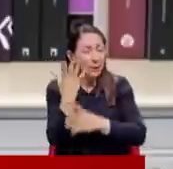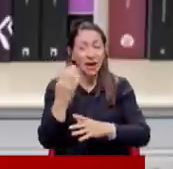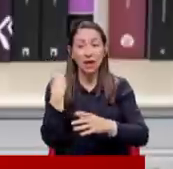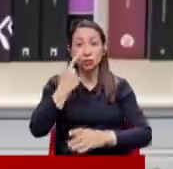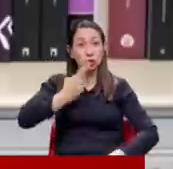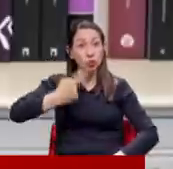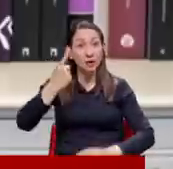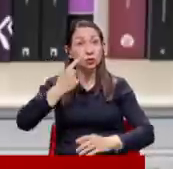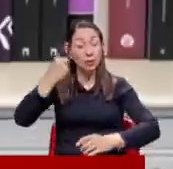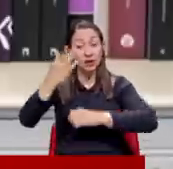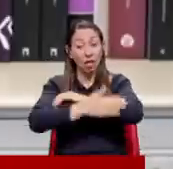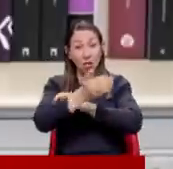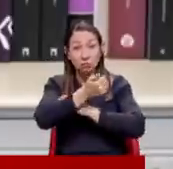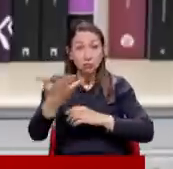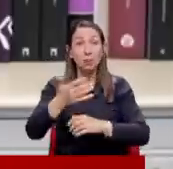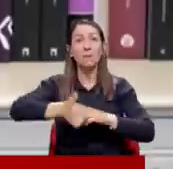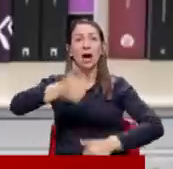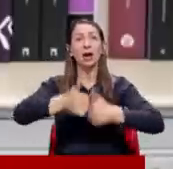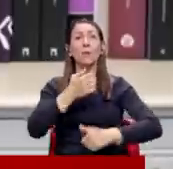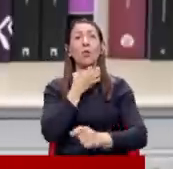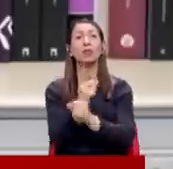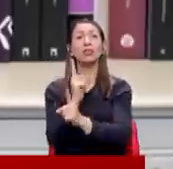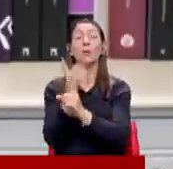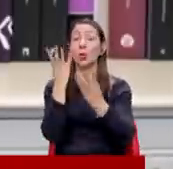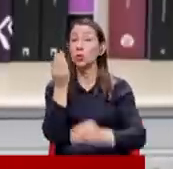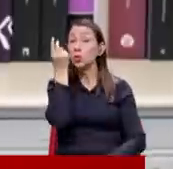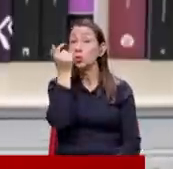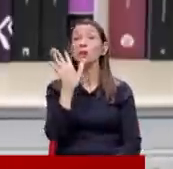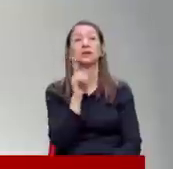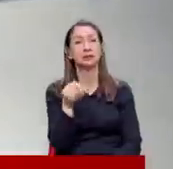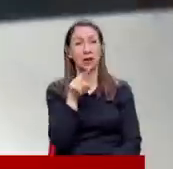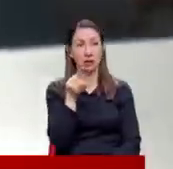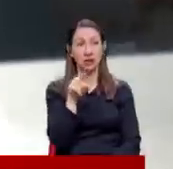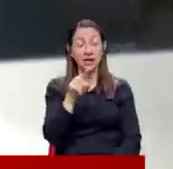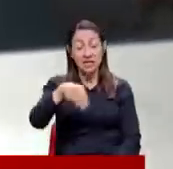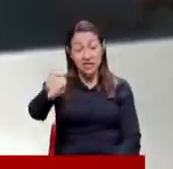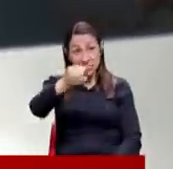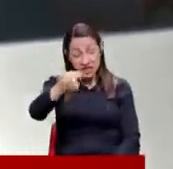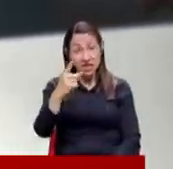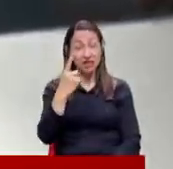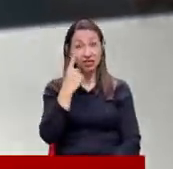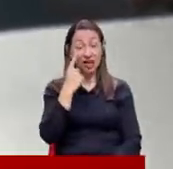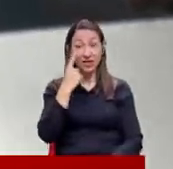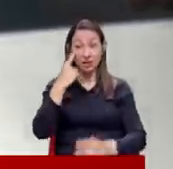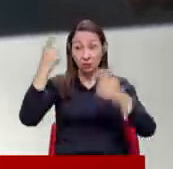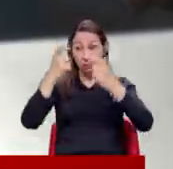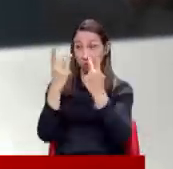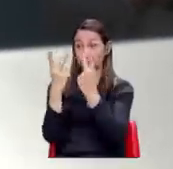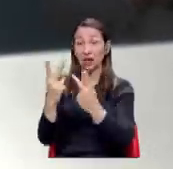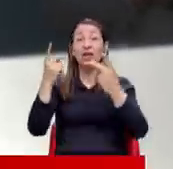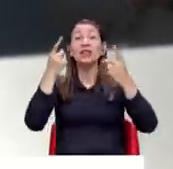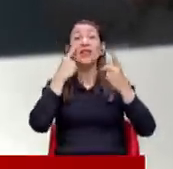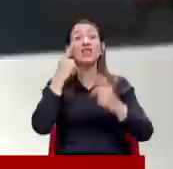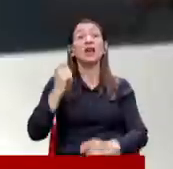yeni cumhurbaşkanı yardımcıları, yeni bakanlarla muhatap olacaklarını akıllarında tutsunlar. Siz devletin varisisiniz,